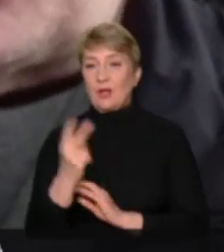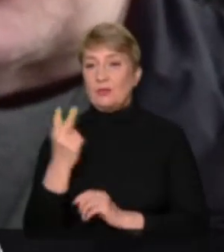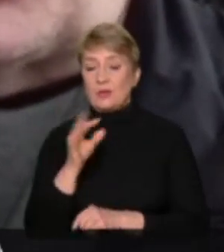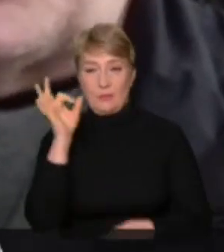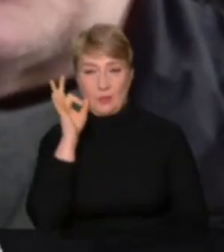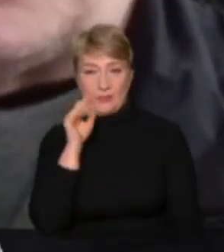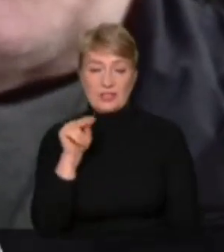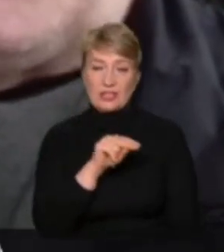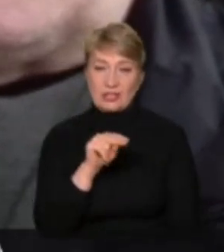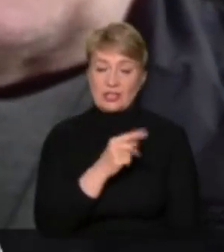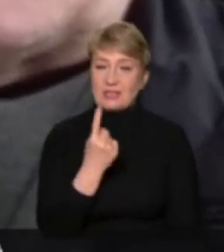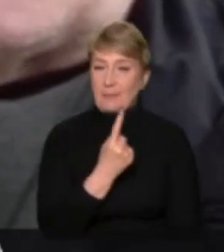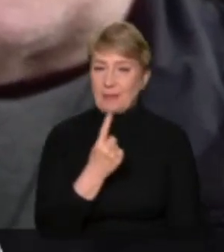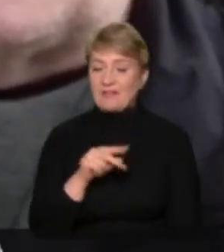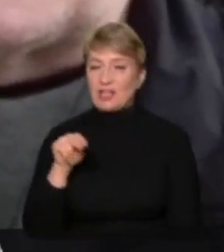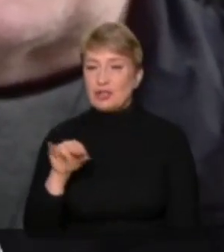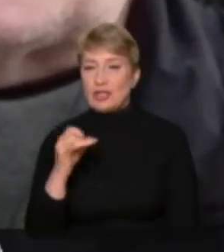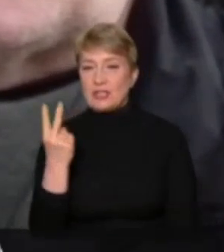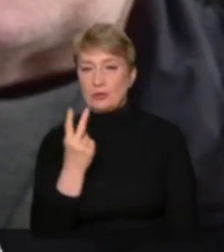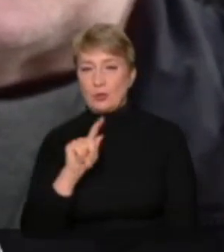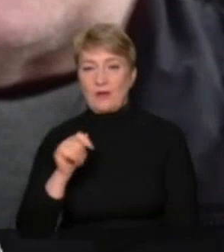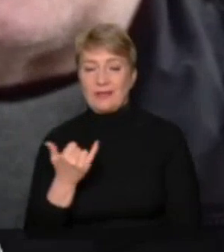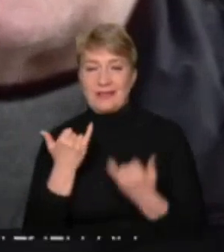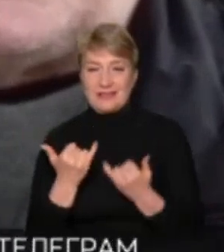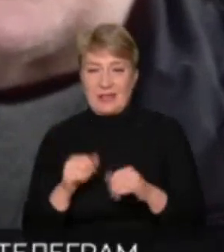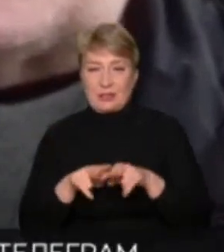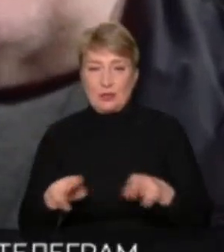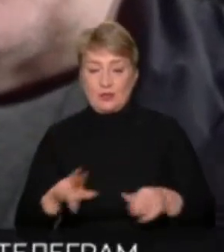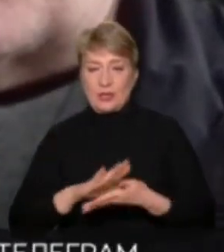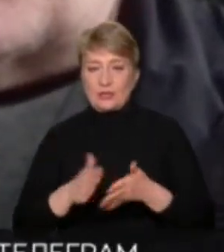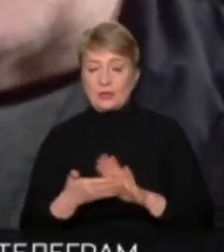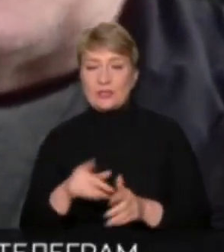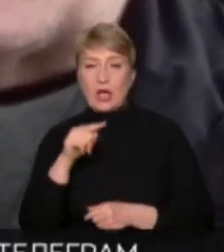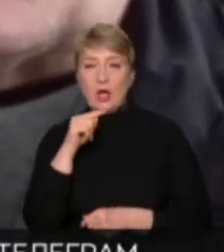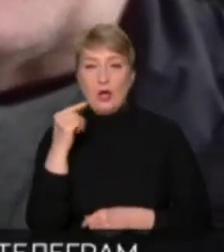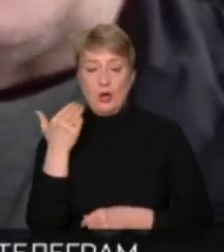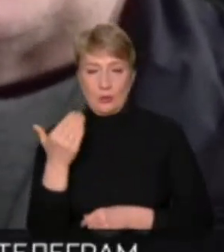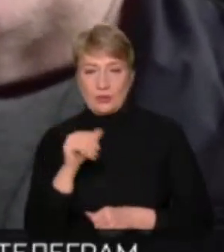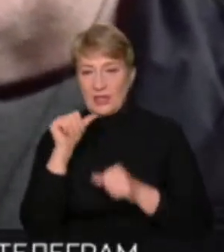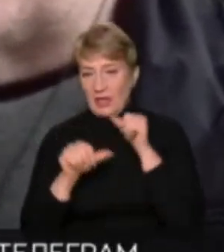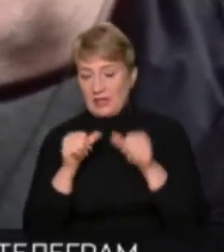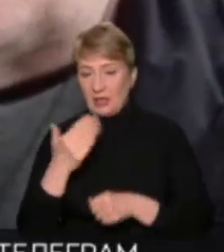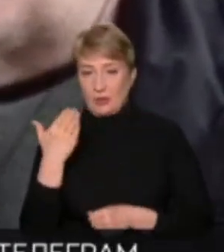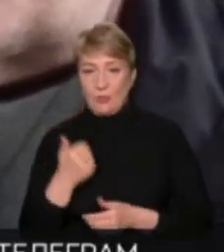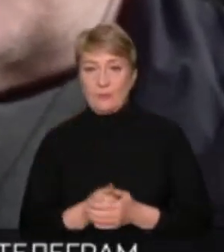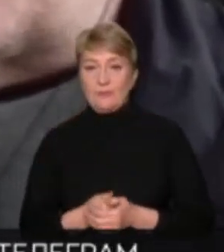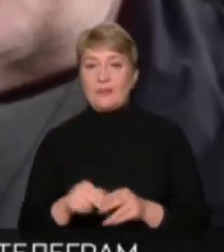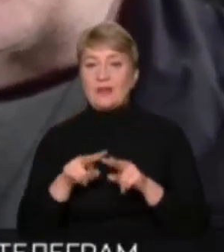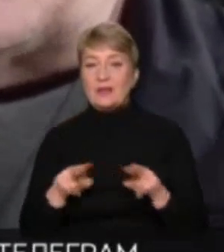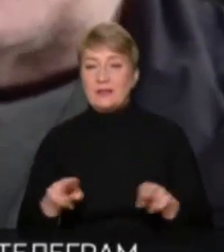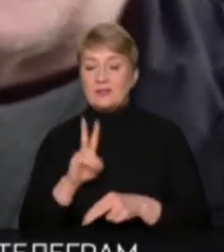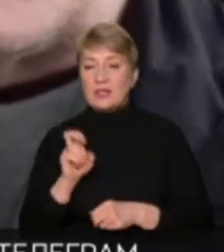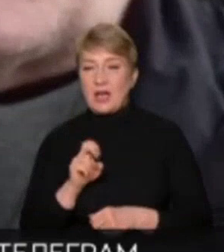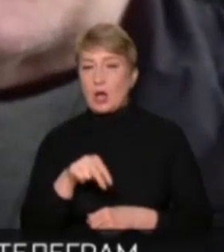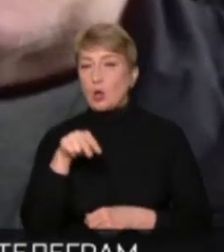війна, Чеченська друга війна. Тобто зараз дуже схожа ситуація. Росіяни півроку, рік тому, так само, як Лукашенко з